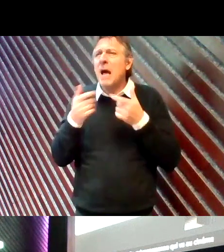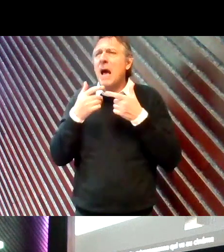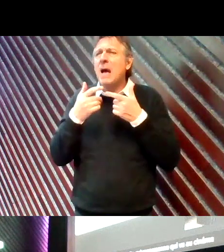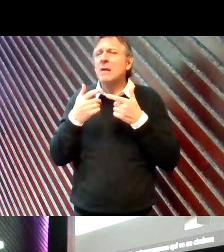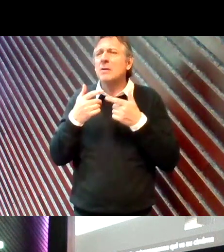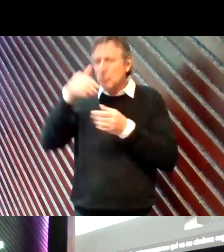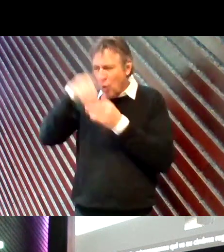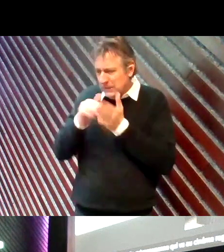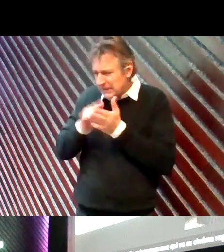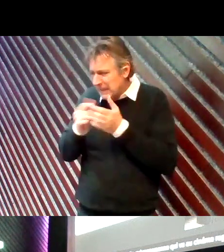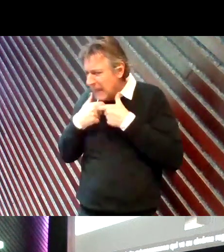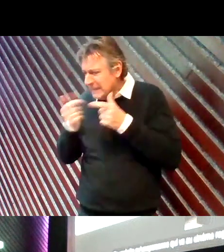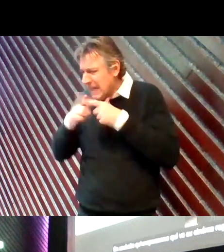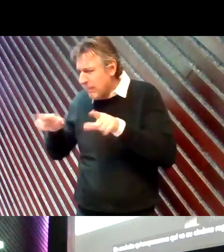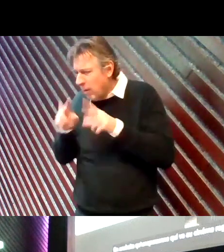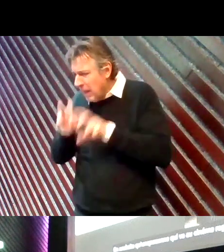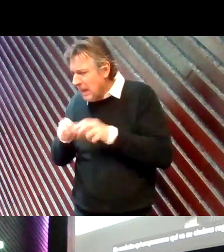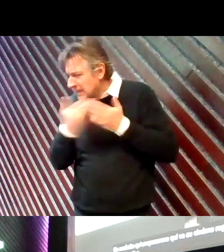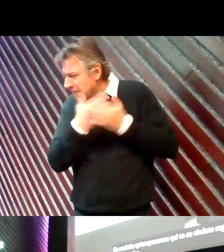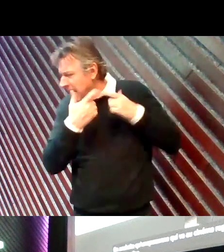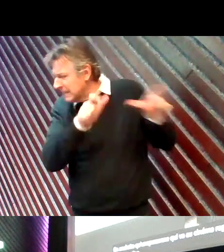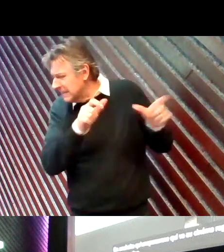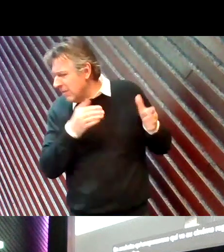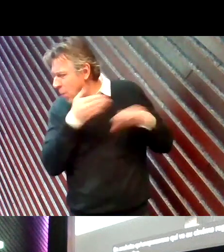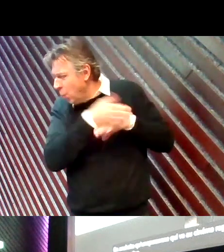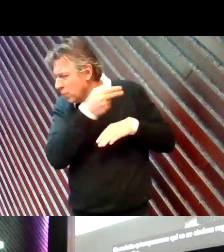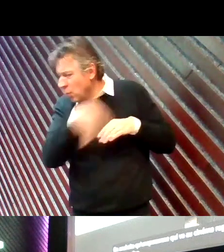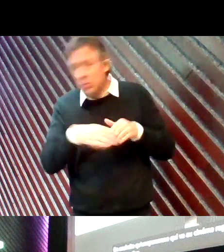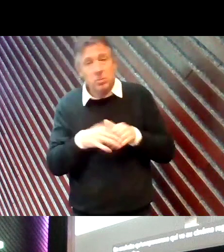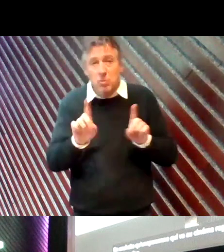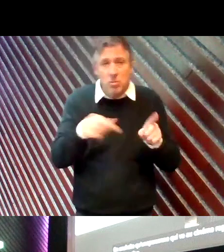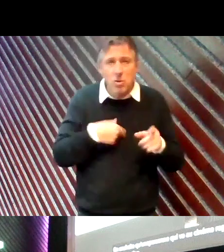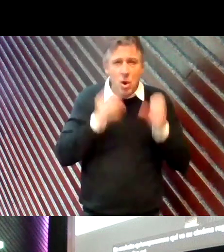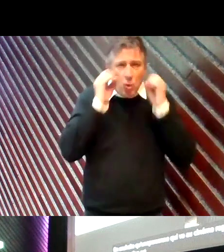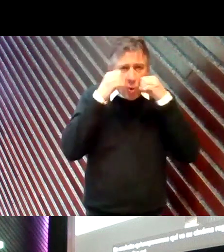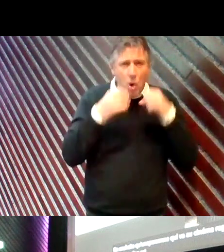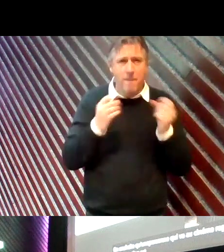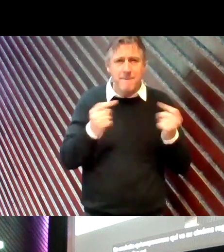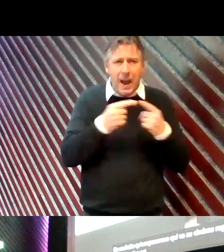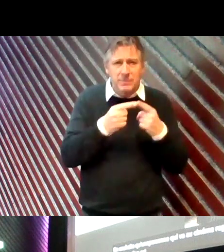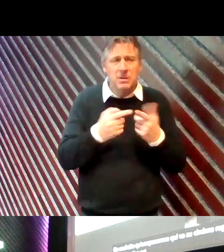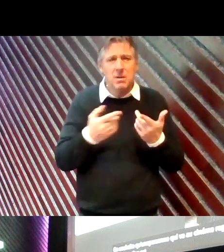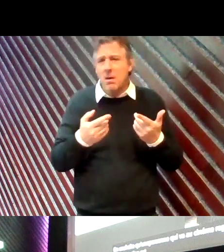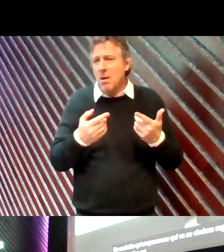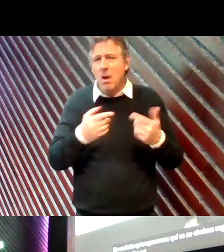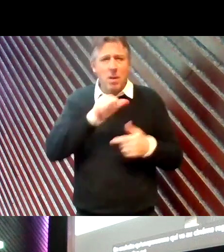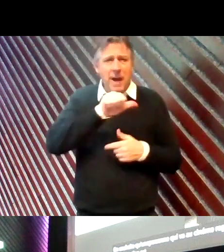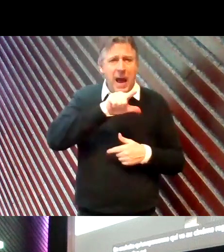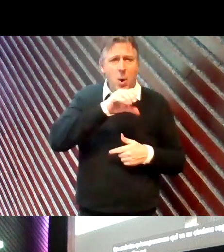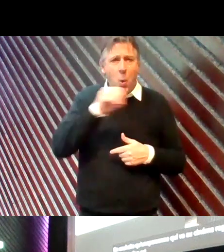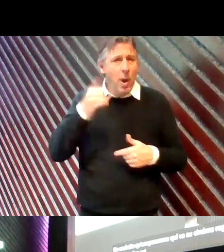Libre mais sur le site que tout le monde utilise donc Allociné ou Google Maps ou d'autres que sais-je